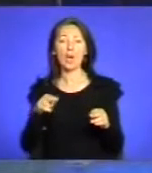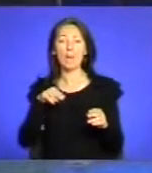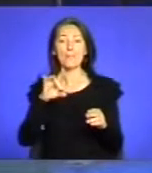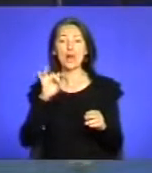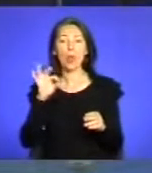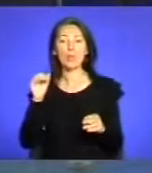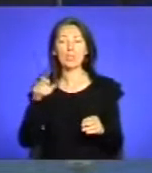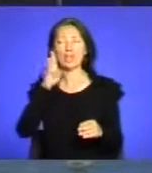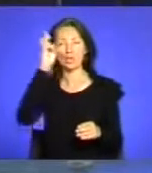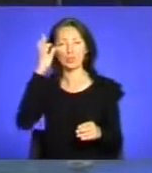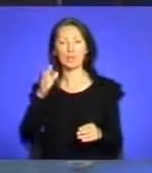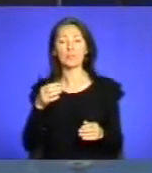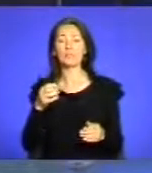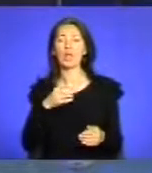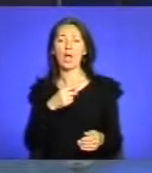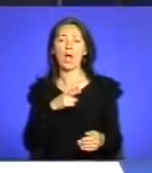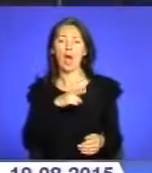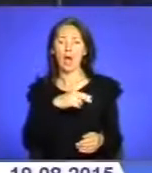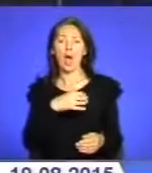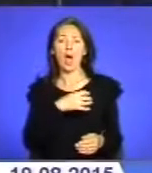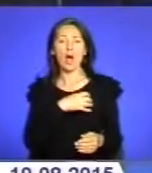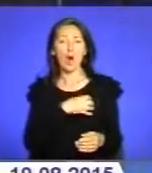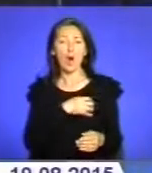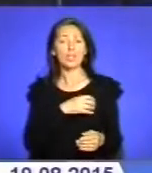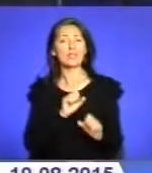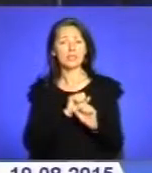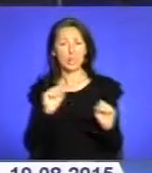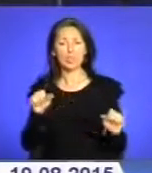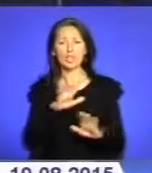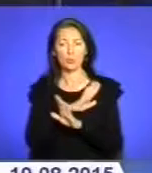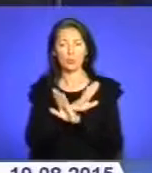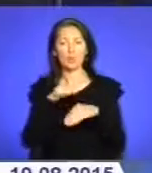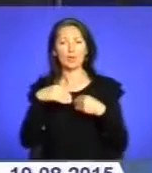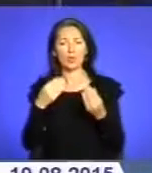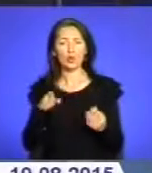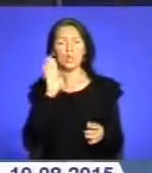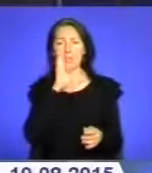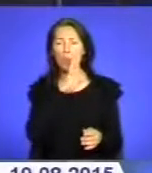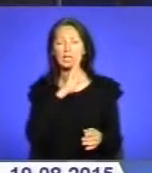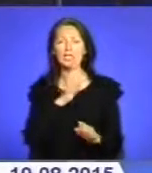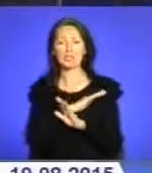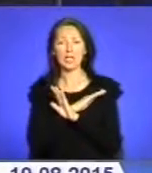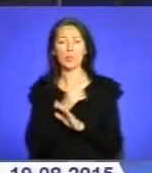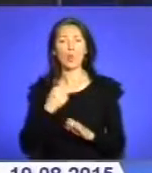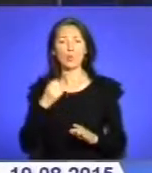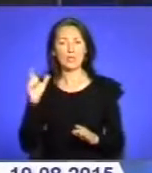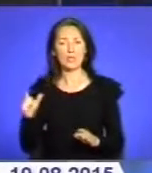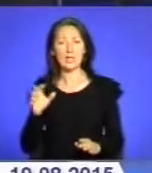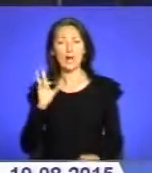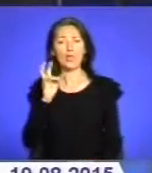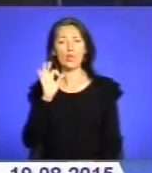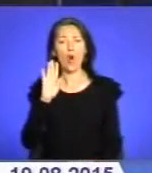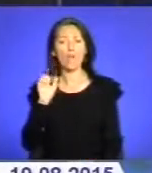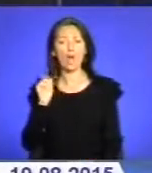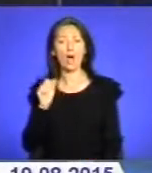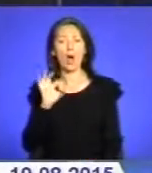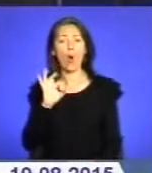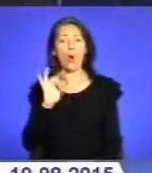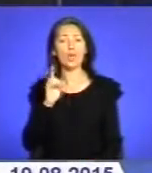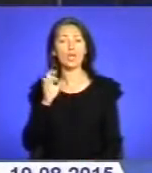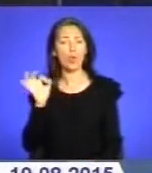Відзнаку президента України орден «За мужність» посмертно вручили матері загиблого бійця Ігоря Новака з Оріховця під Волчиського району. Згадати